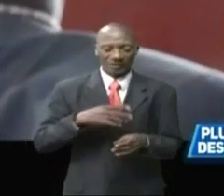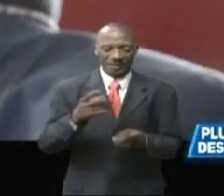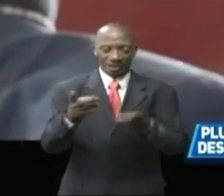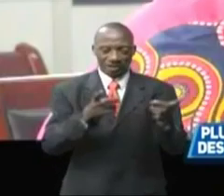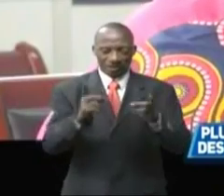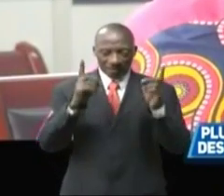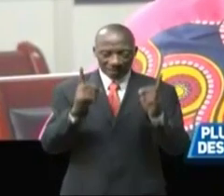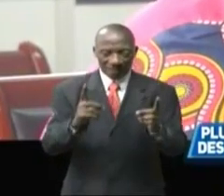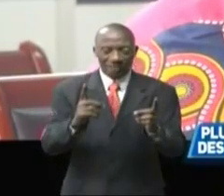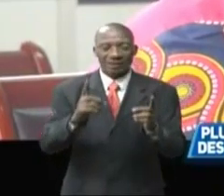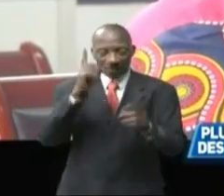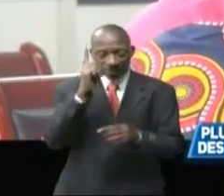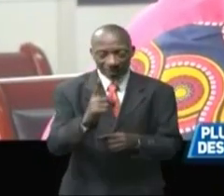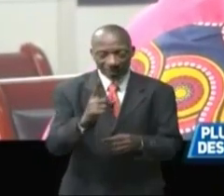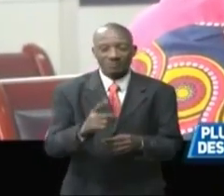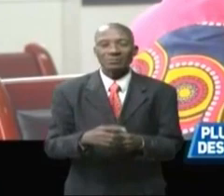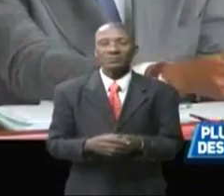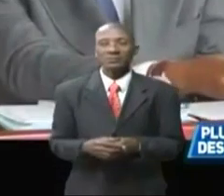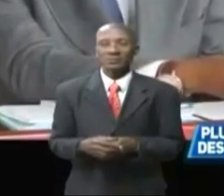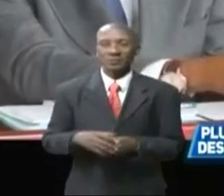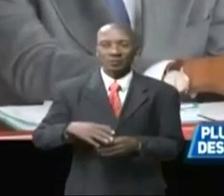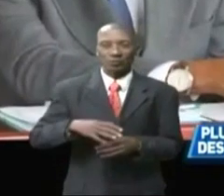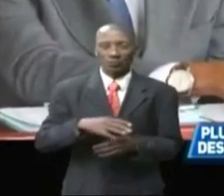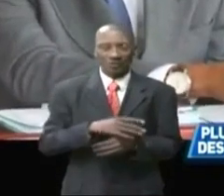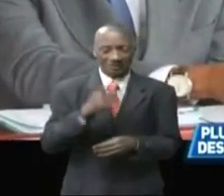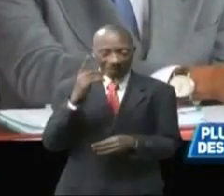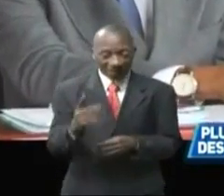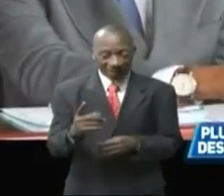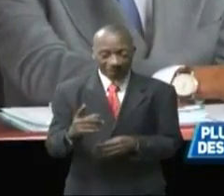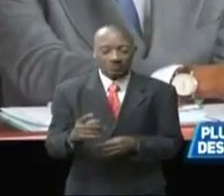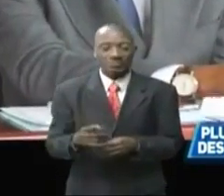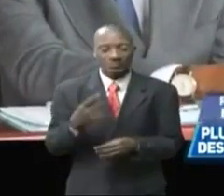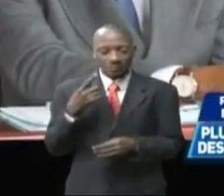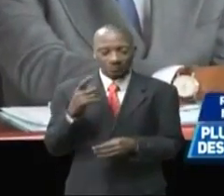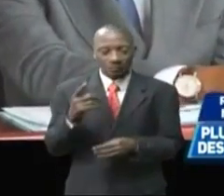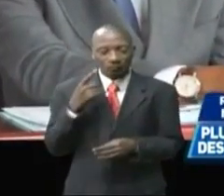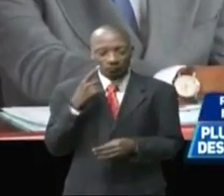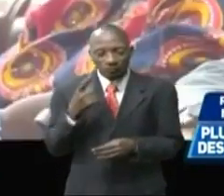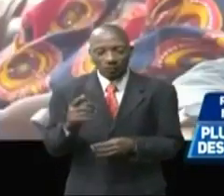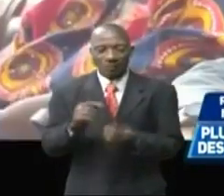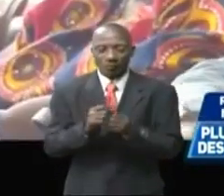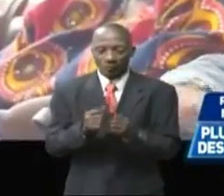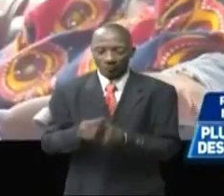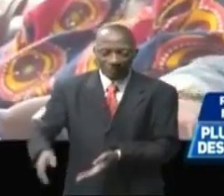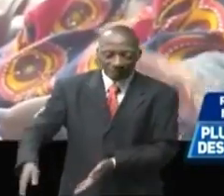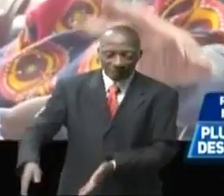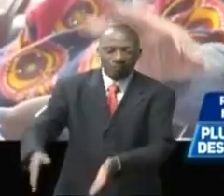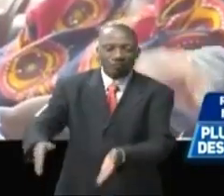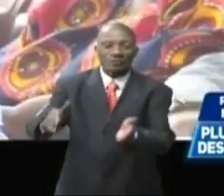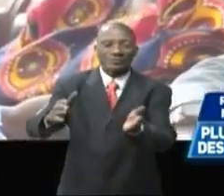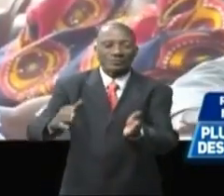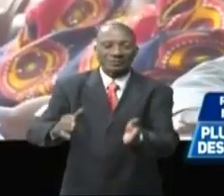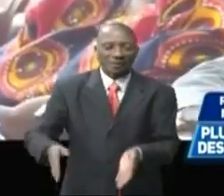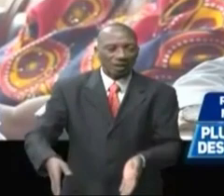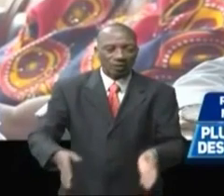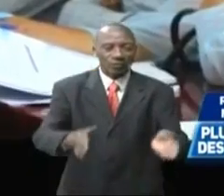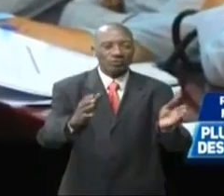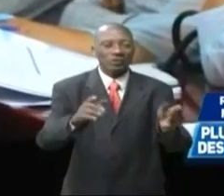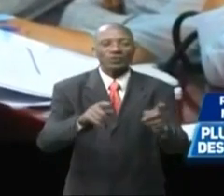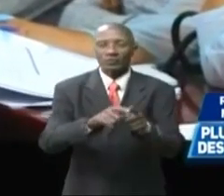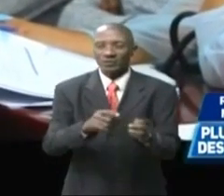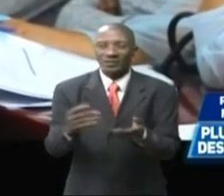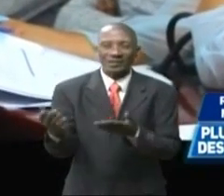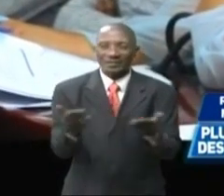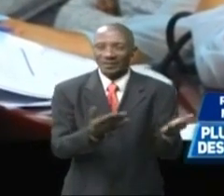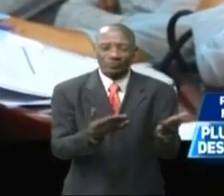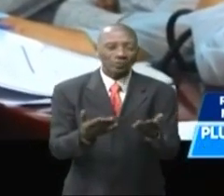place, ce comité aura pour mission d'améliorer la voirie, le chemin de fer, le transport et